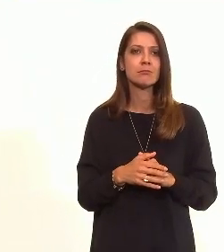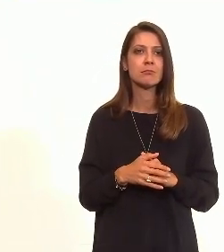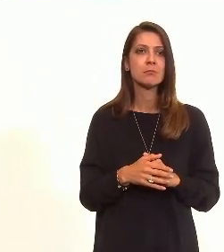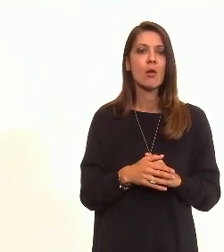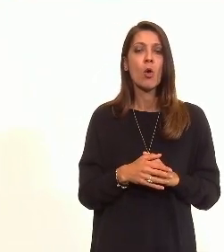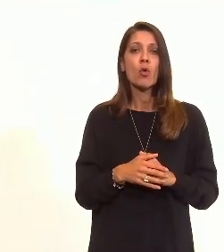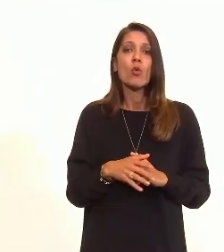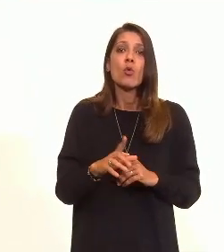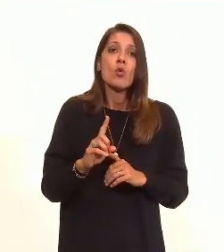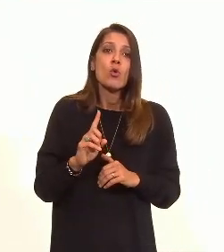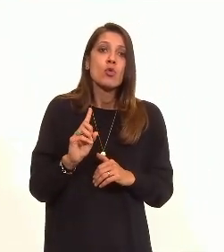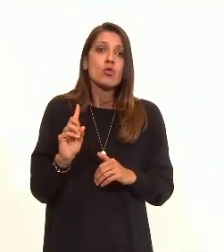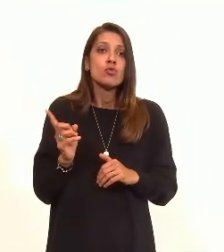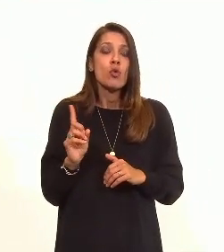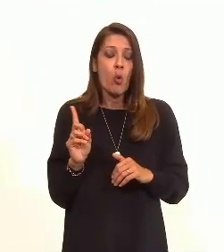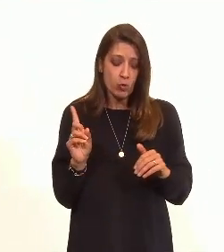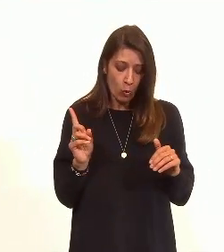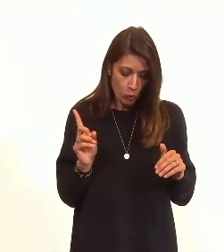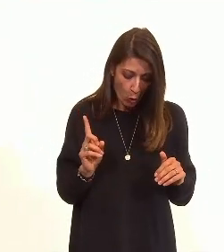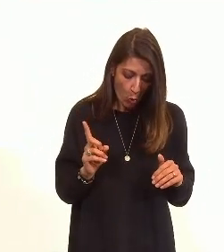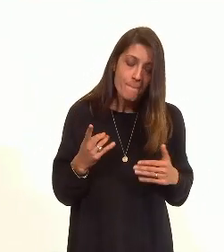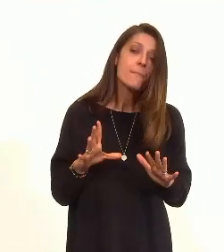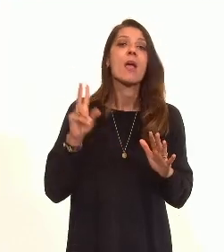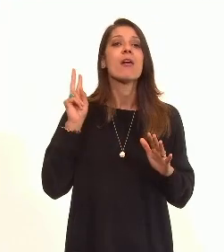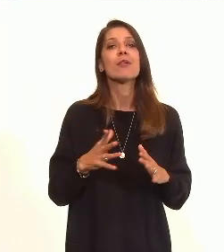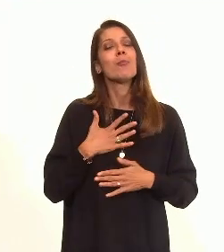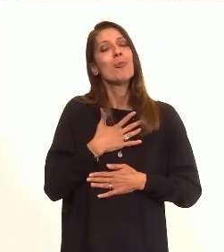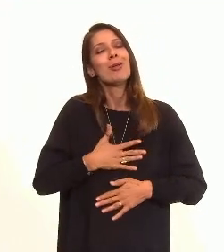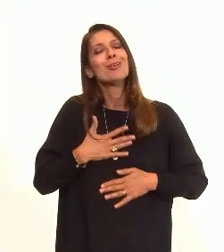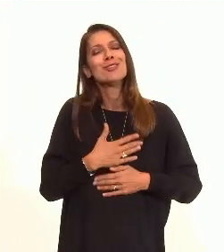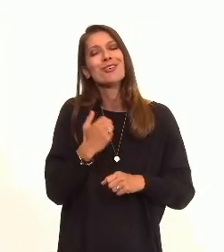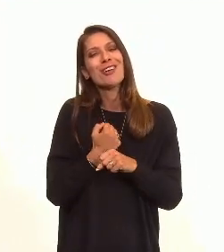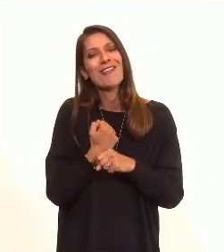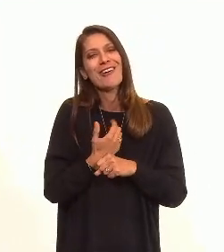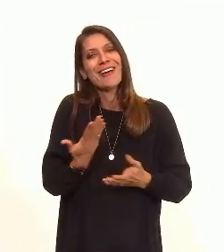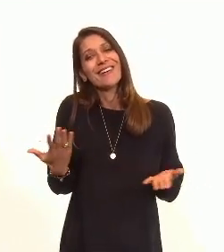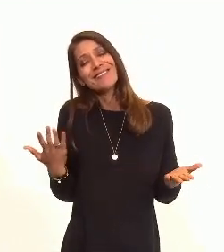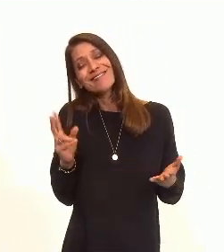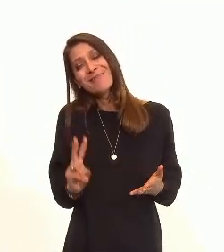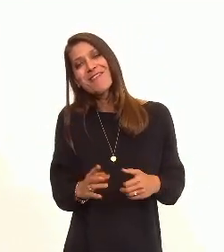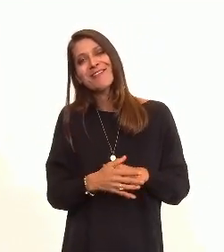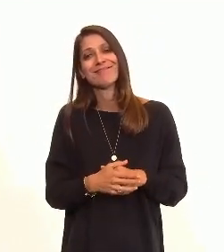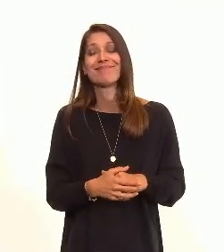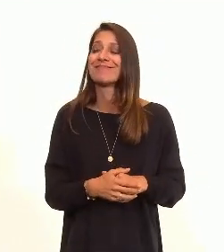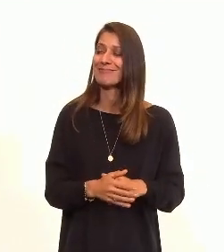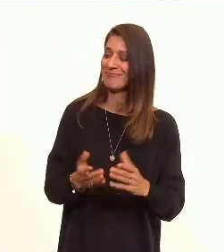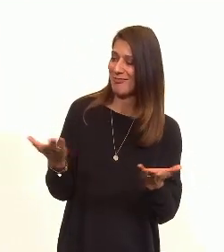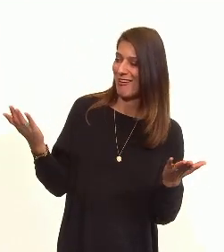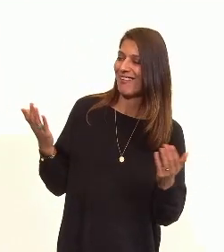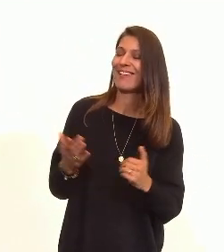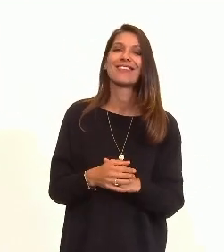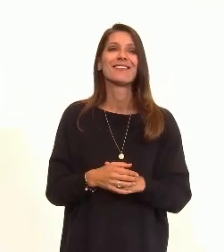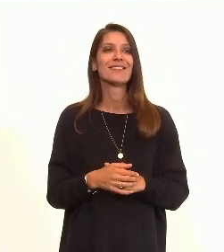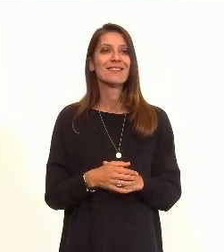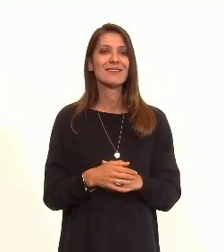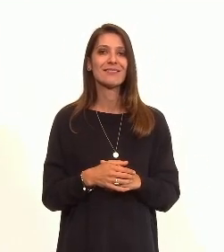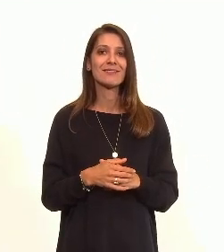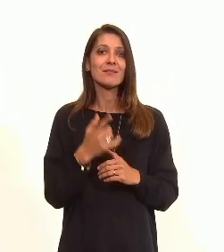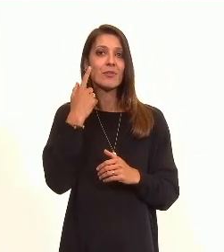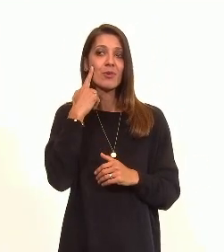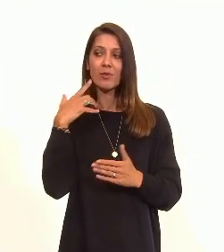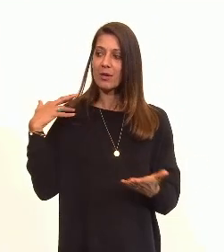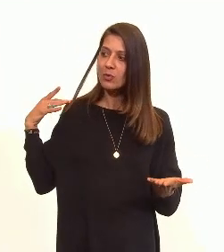tellement quand même, mais on le fait avec tellement de plaisir. Voilà. Tout est dit, de la saveur. Savoir la suite, tout ce que